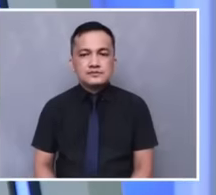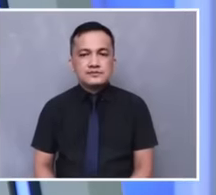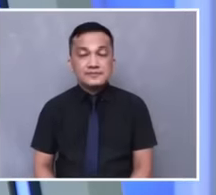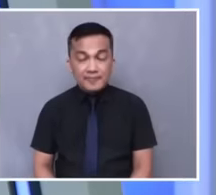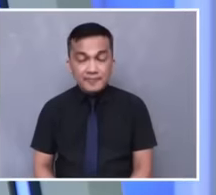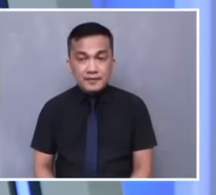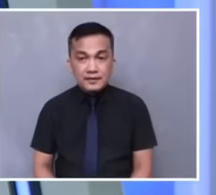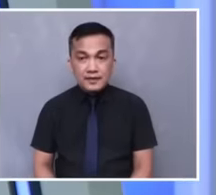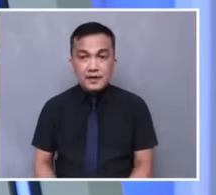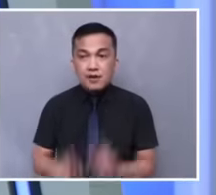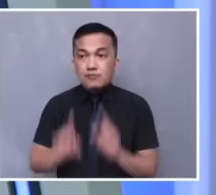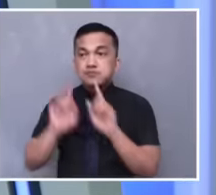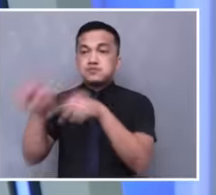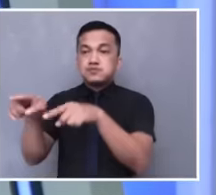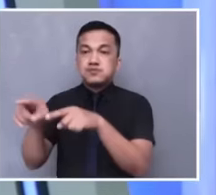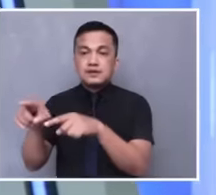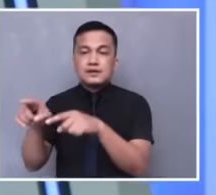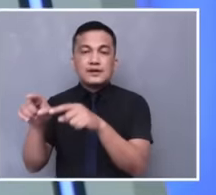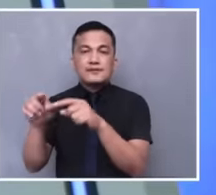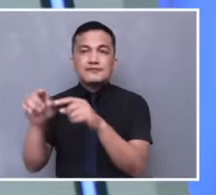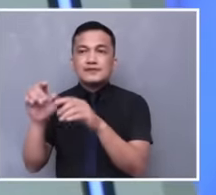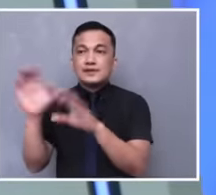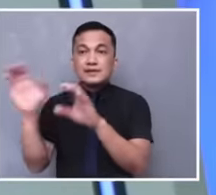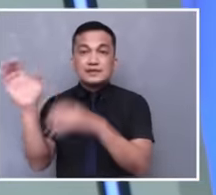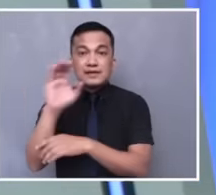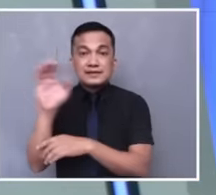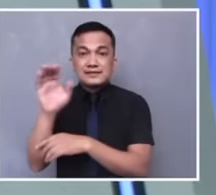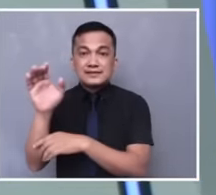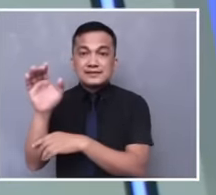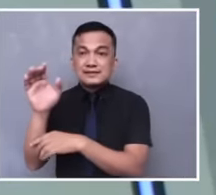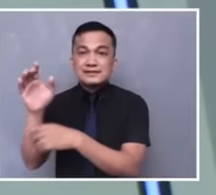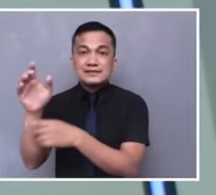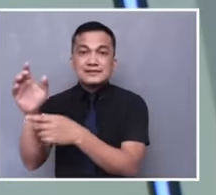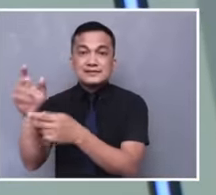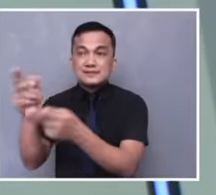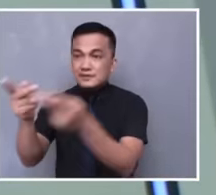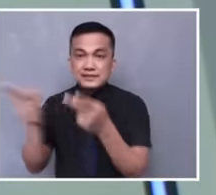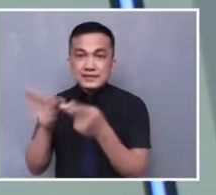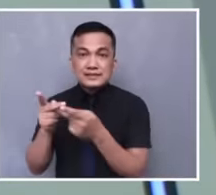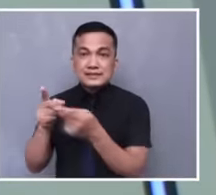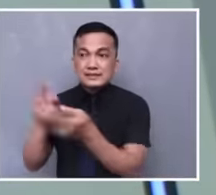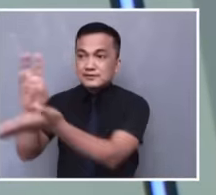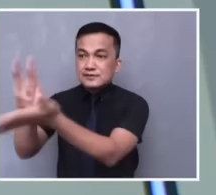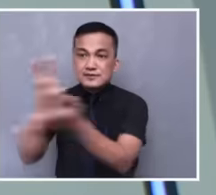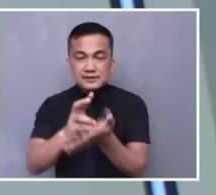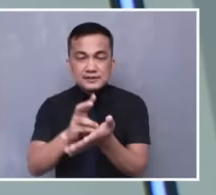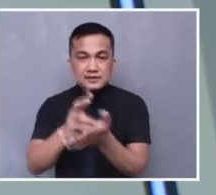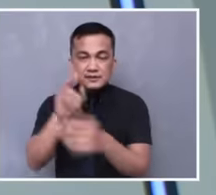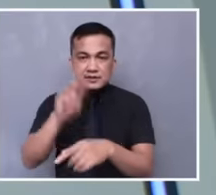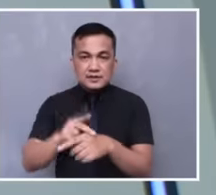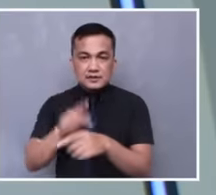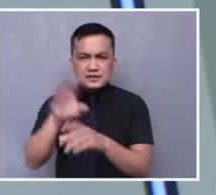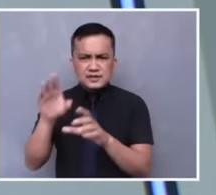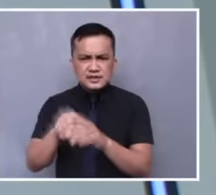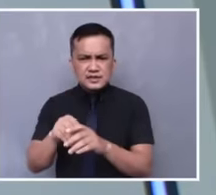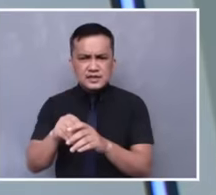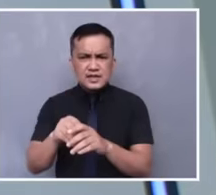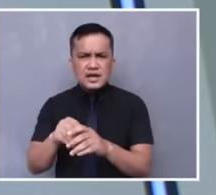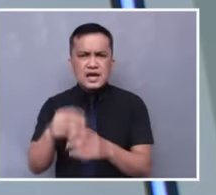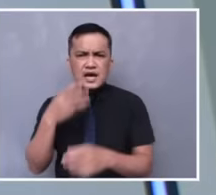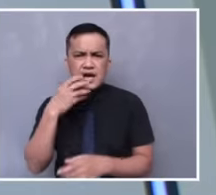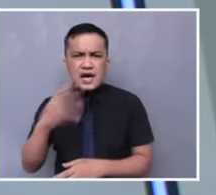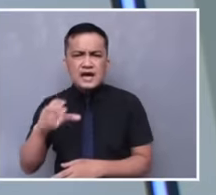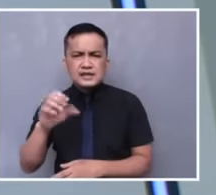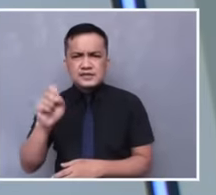Dinarayo na mga Christmas na pasyalan sa iba't ibang lugar sa bansa. Kabilang po ang Hot Spring Leisure Park